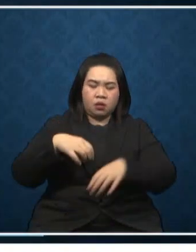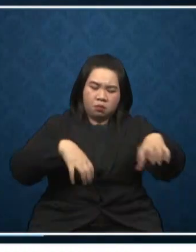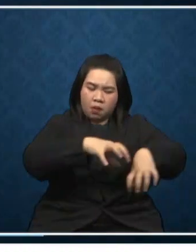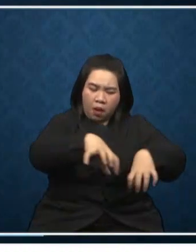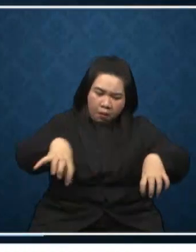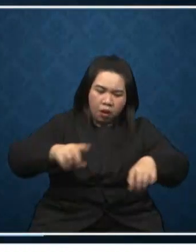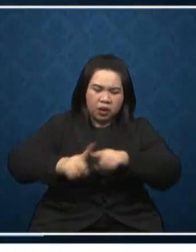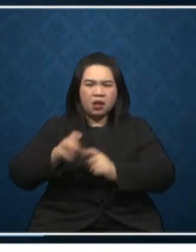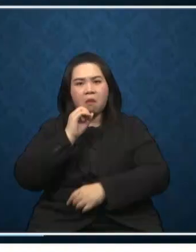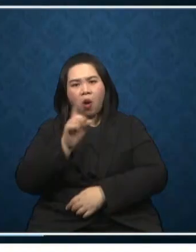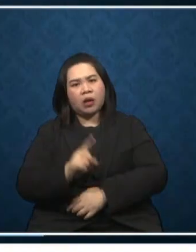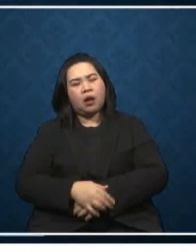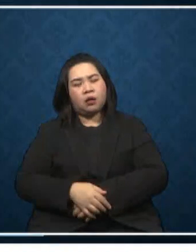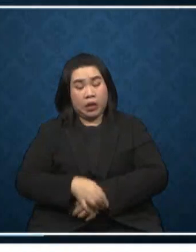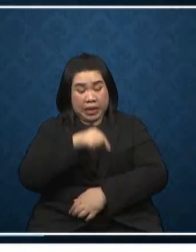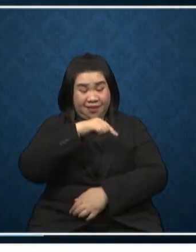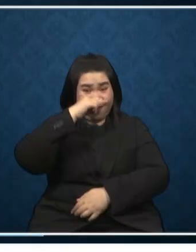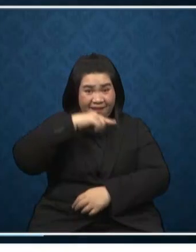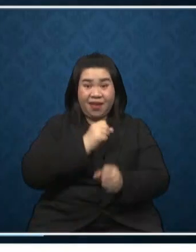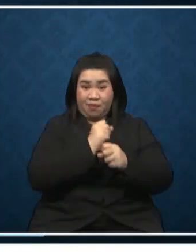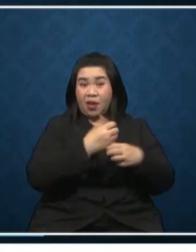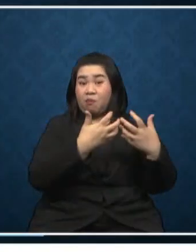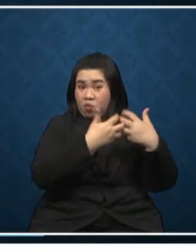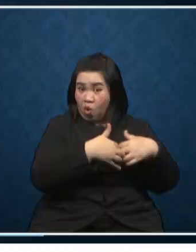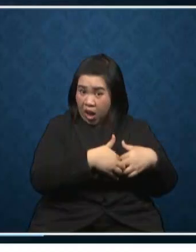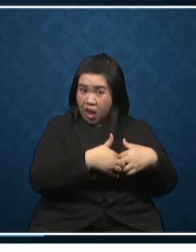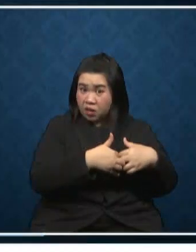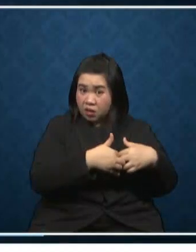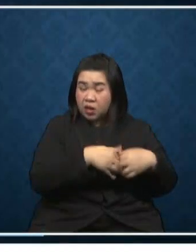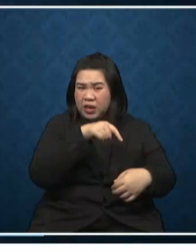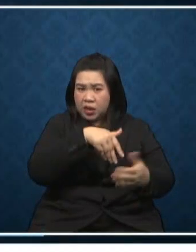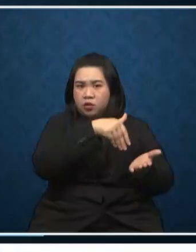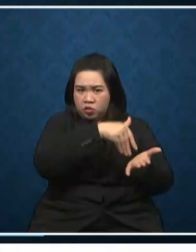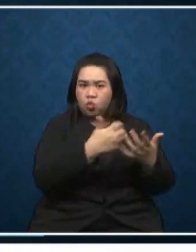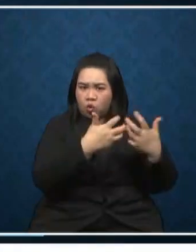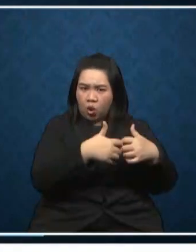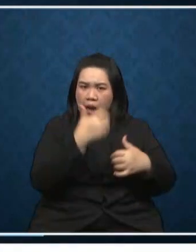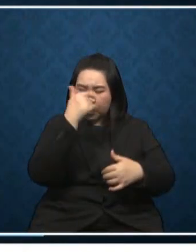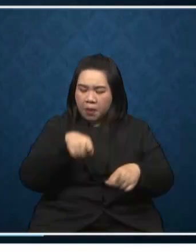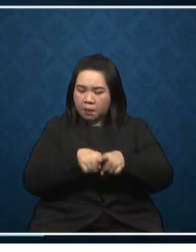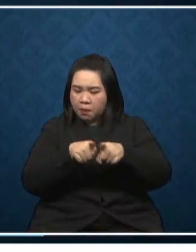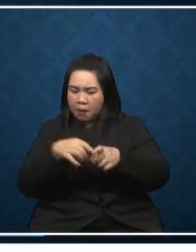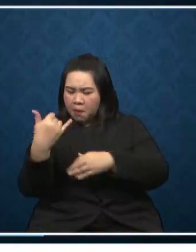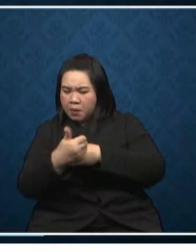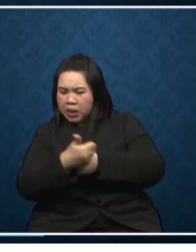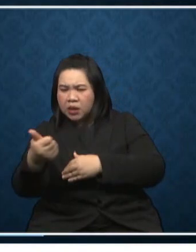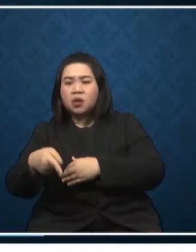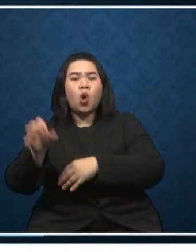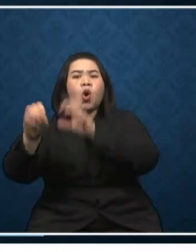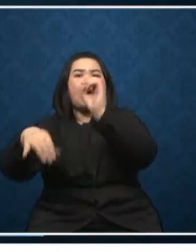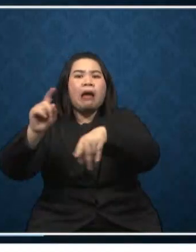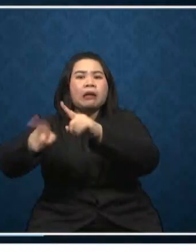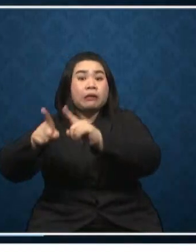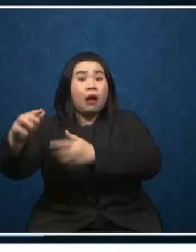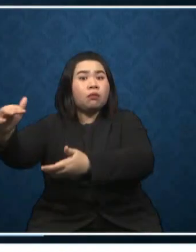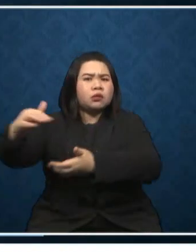มองว่าเราเป็ ฐานการผิดเป็ที่rong rắpเป็ฐานการผิดของที่เขาไมใช้แล้วแล้ของท